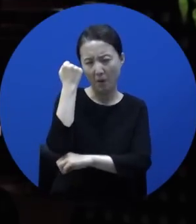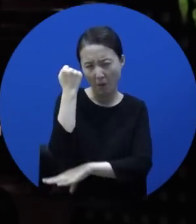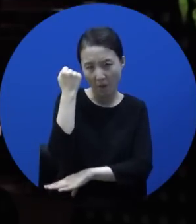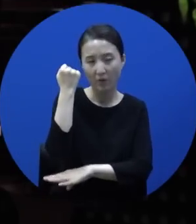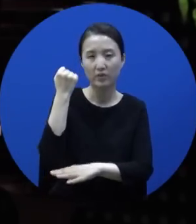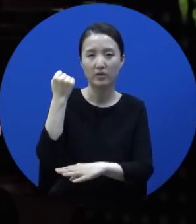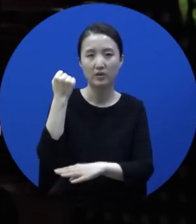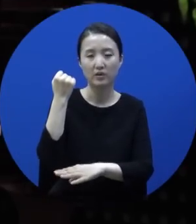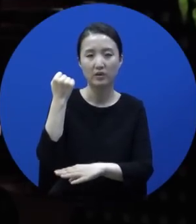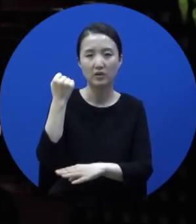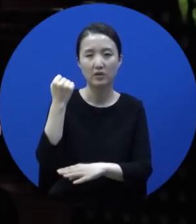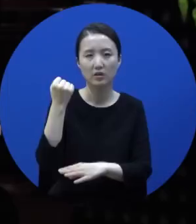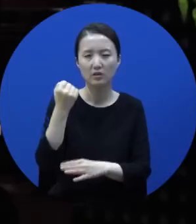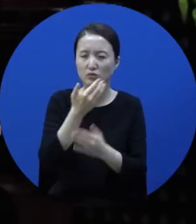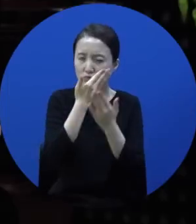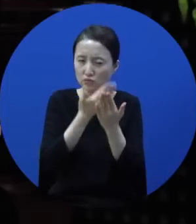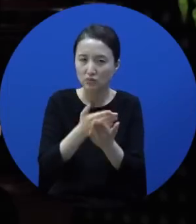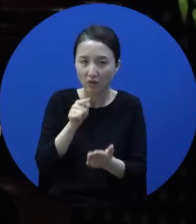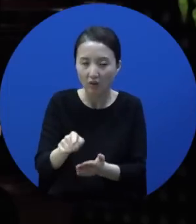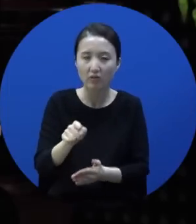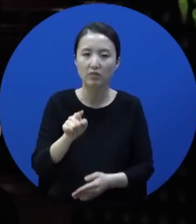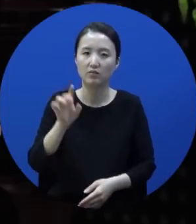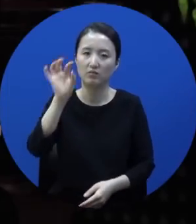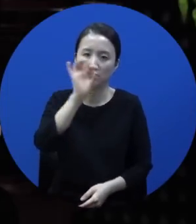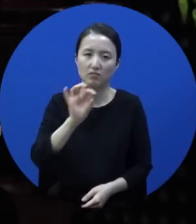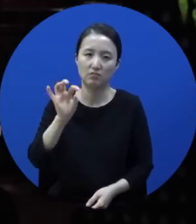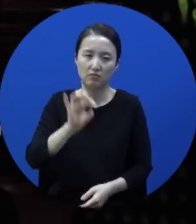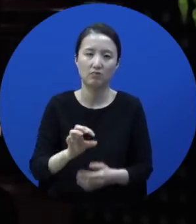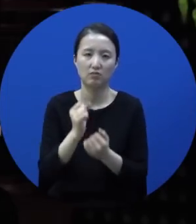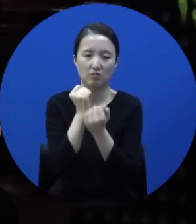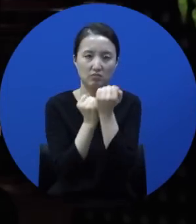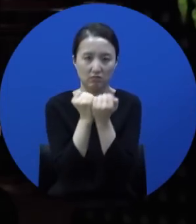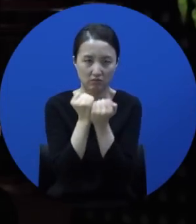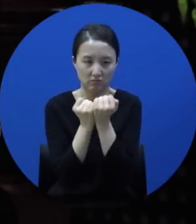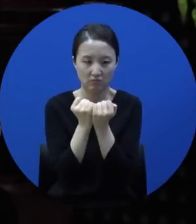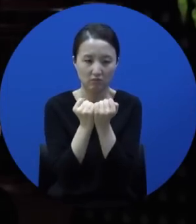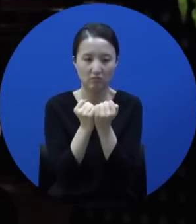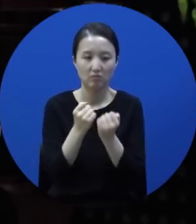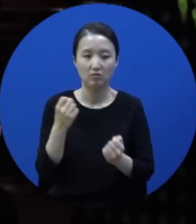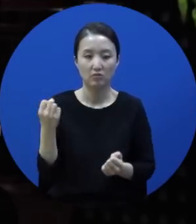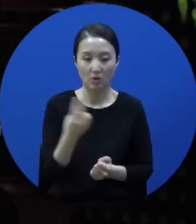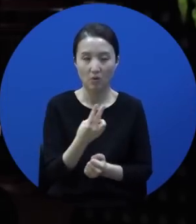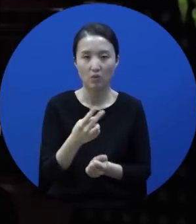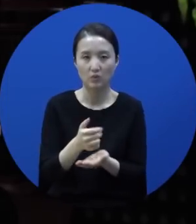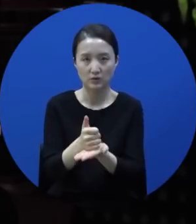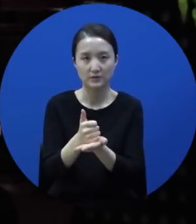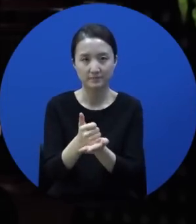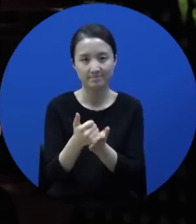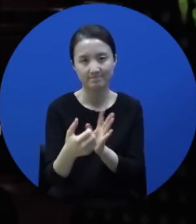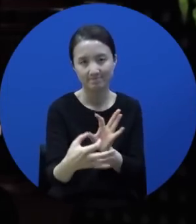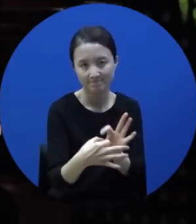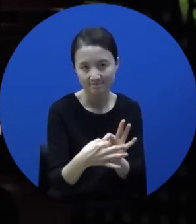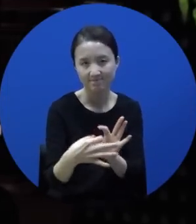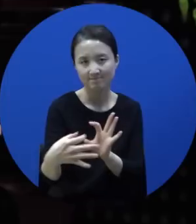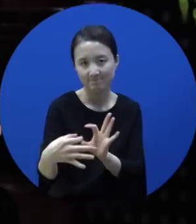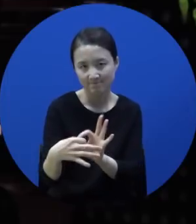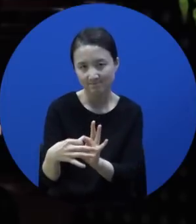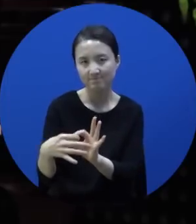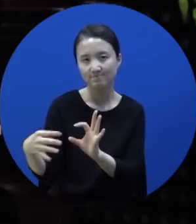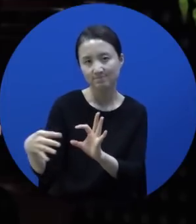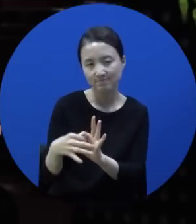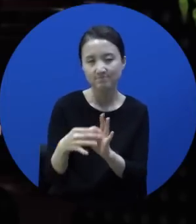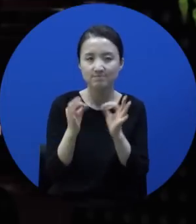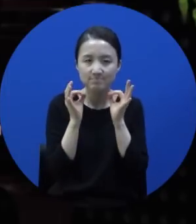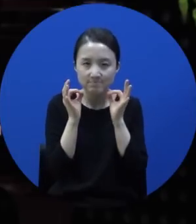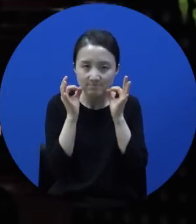것에 이야기를 하는 것뿐만 아니라 우선은 이 고객과의 관계를 맺는 것. 제가 그렇게 한 명이